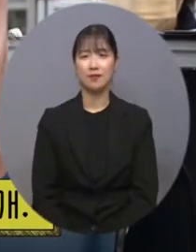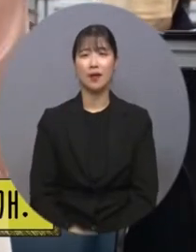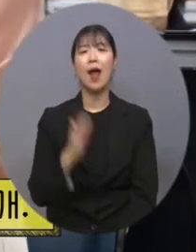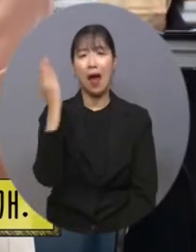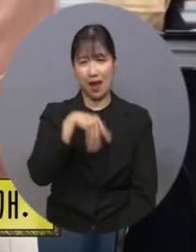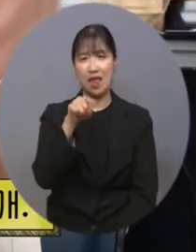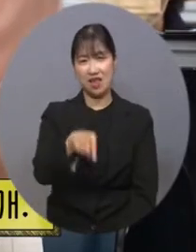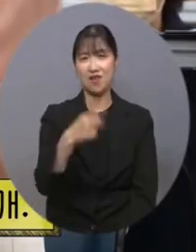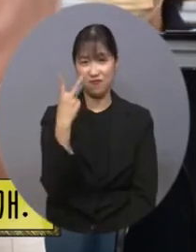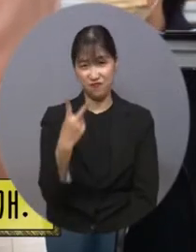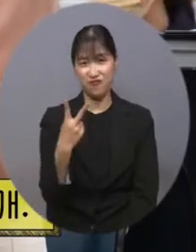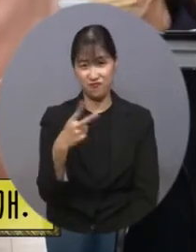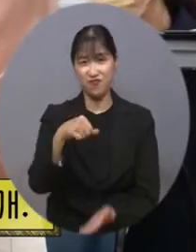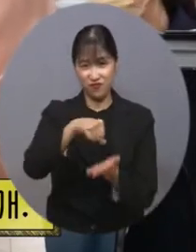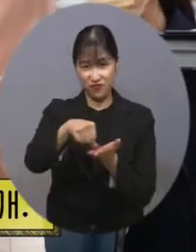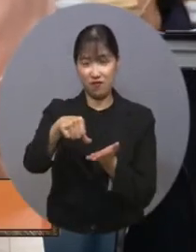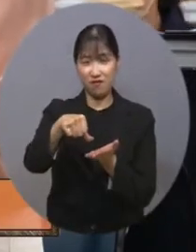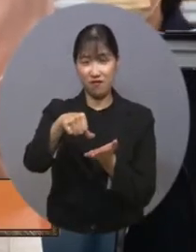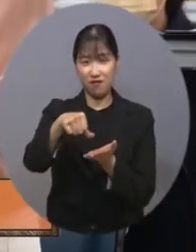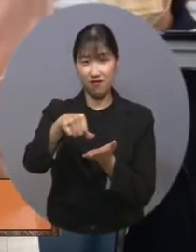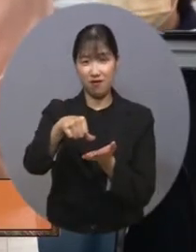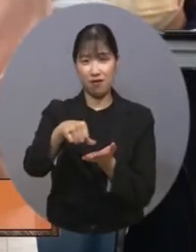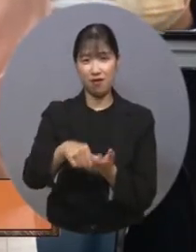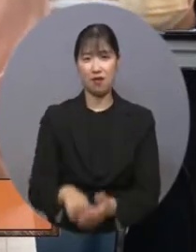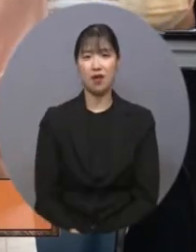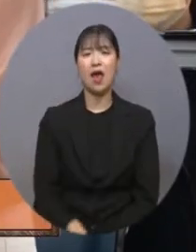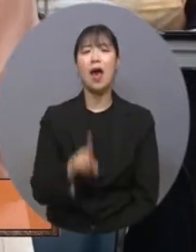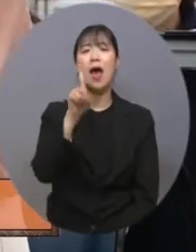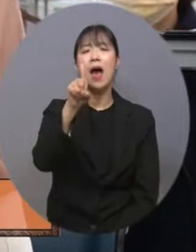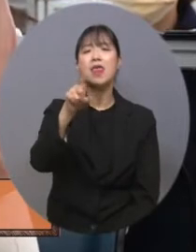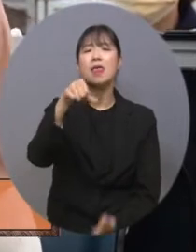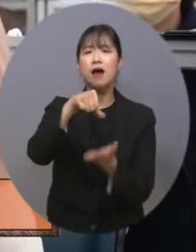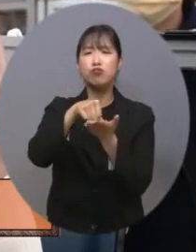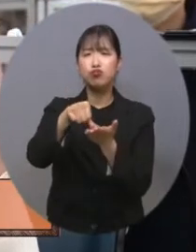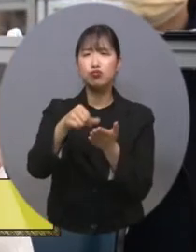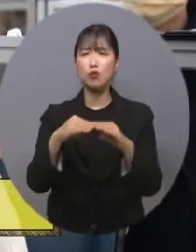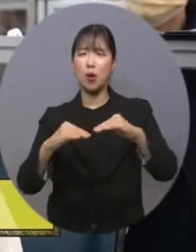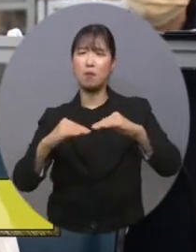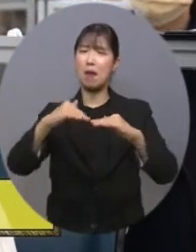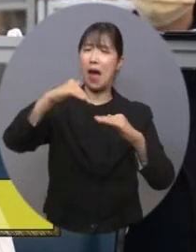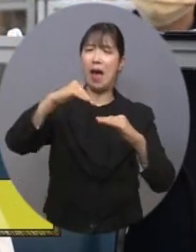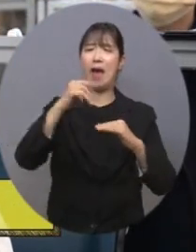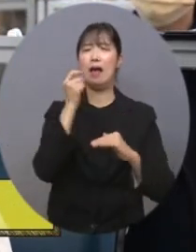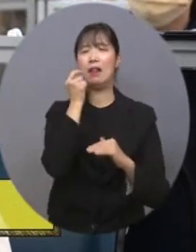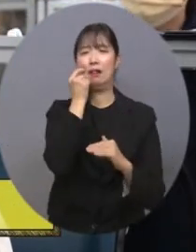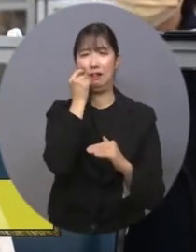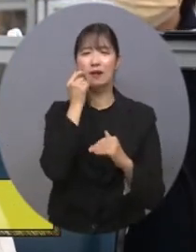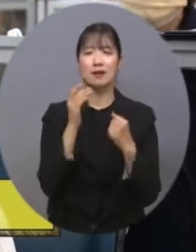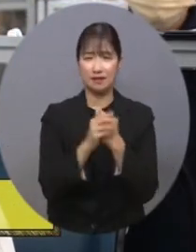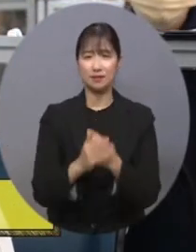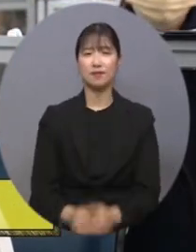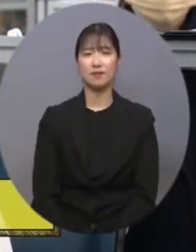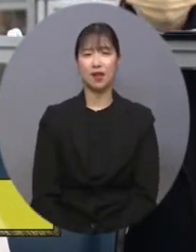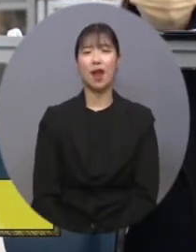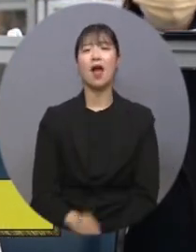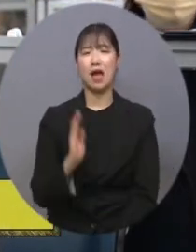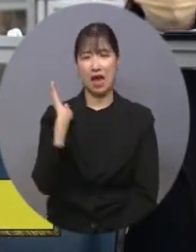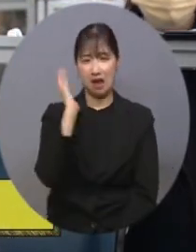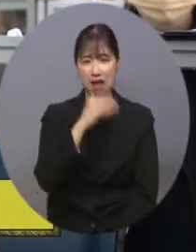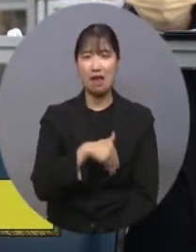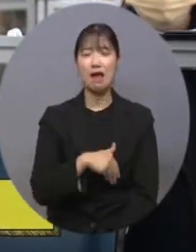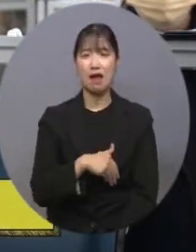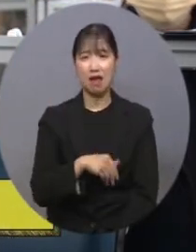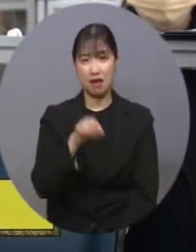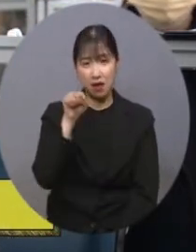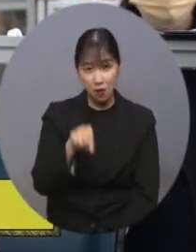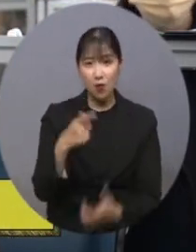이거는 두 개. 네. 왜? 하나 붙이면 여기가 떠서. 아, 뜨는구나. 그리고 여기도 두